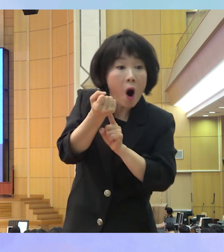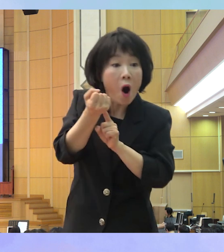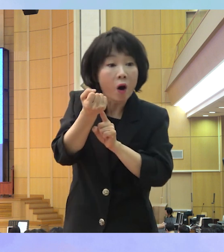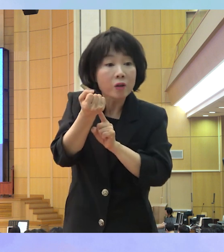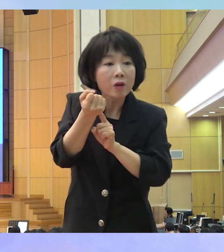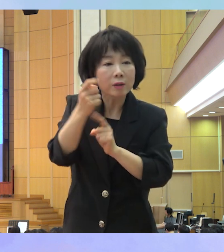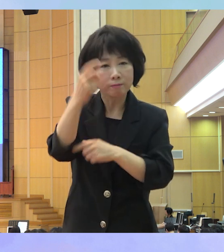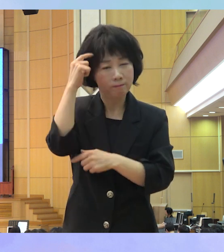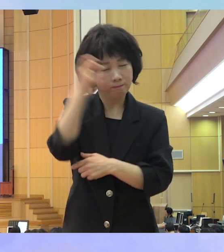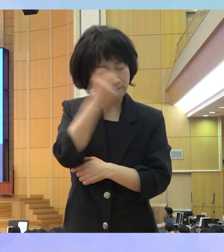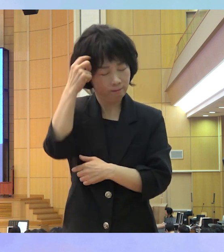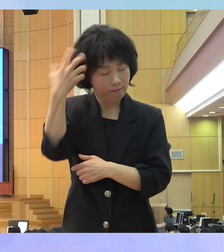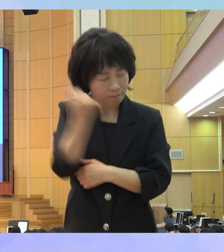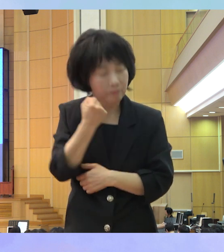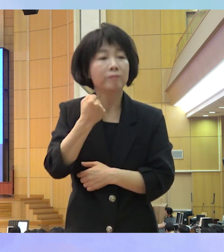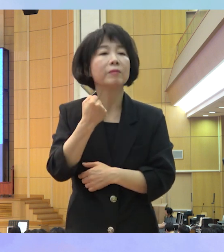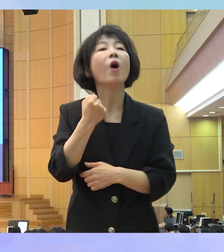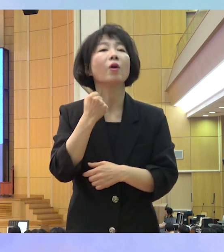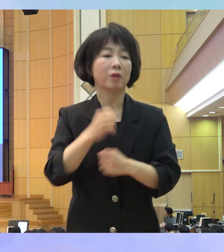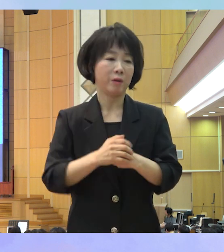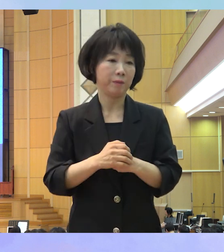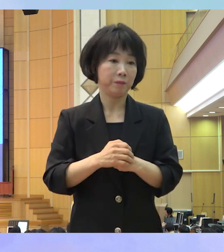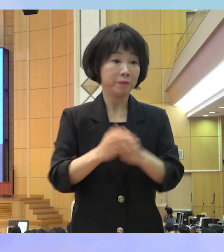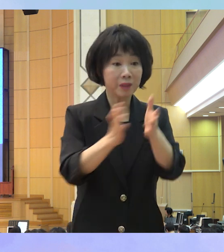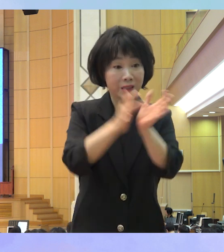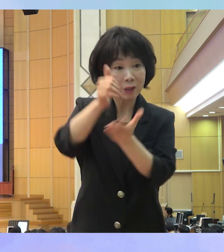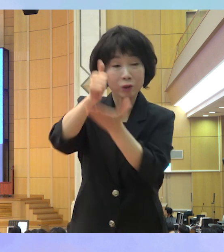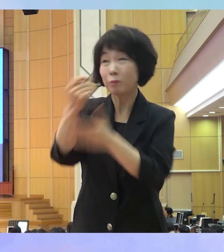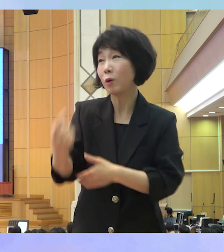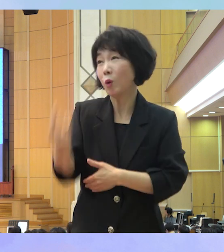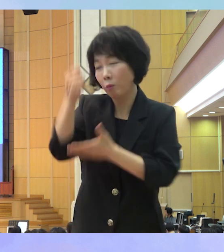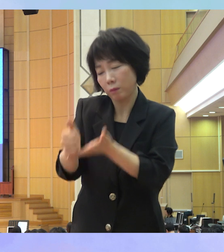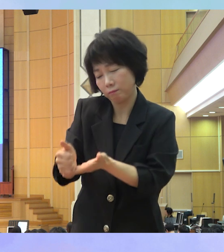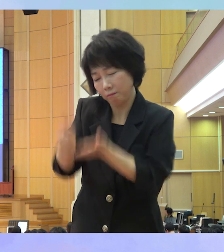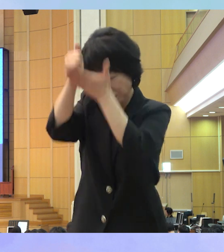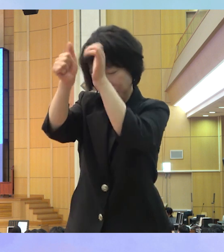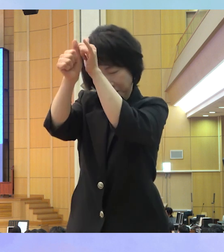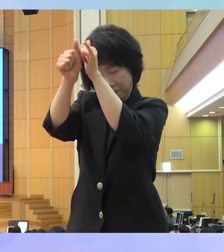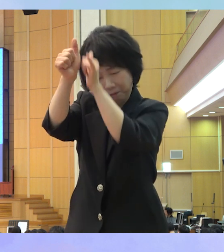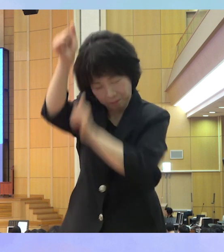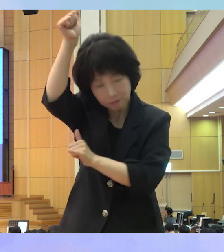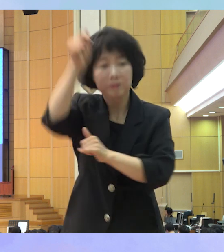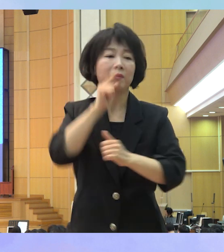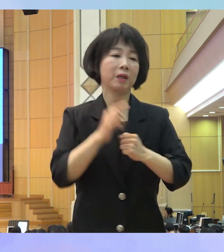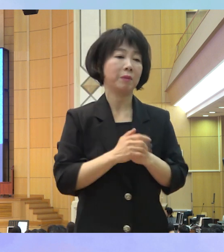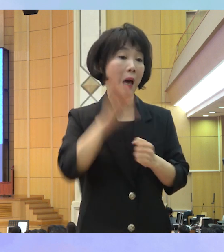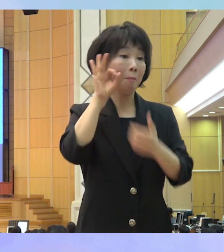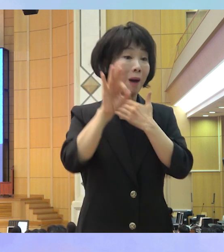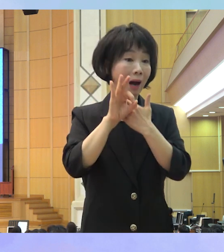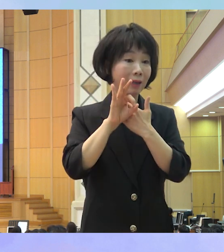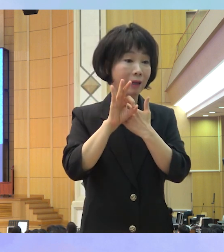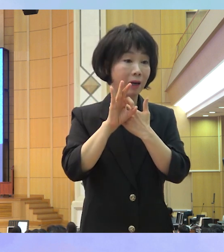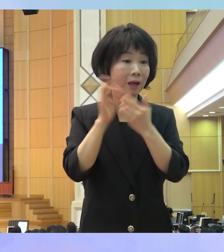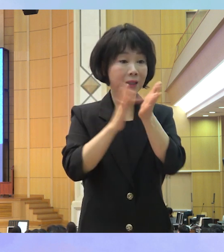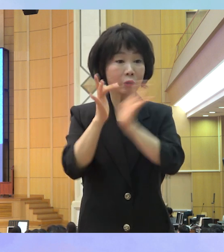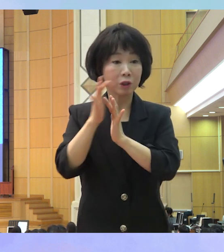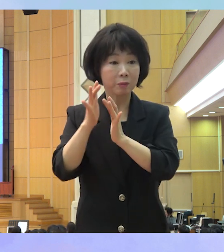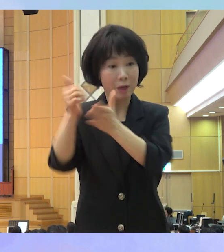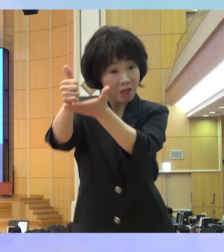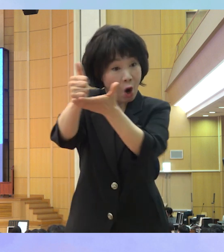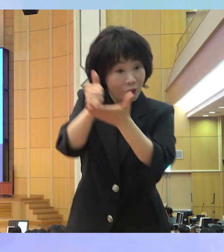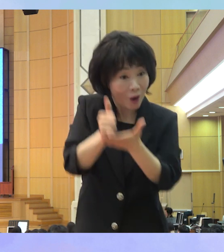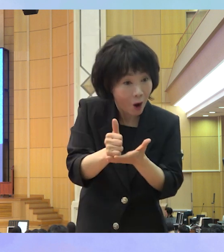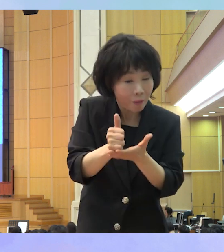명철을 얻을지니라. 그를 높이라. 그리하면 그가 너를 높이 들리라. 만일 그를 품으면 그가 너를